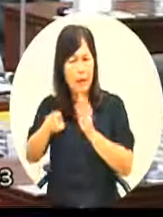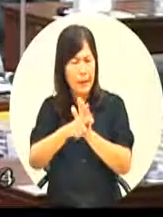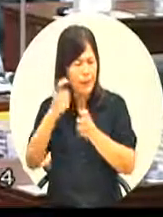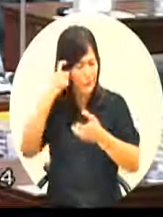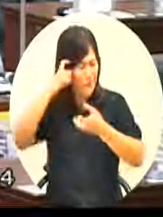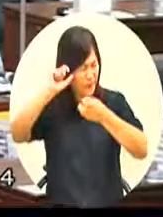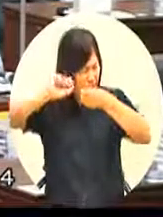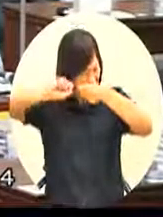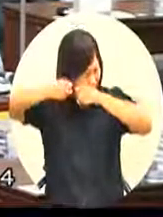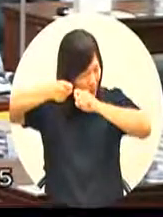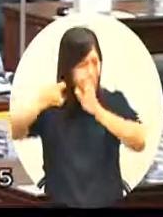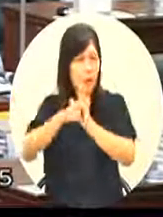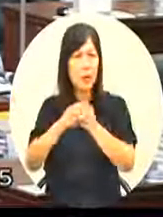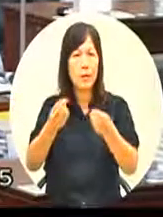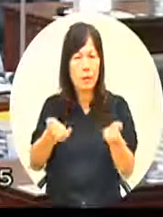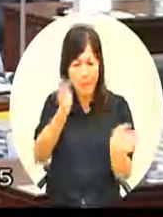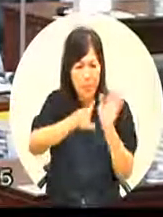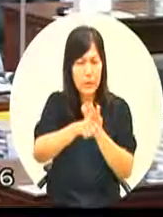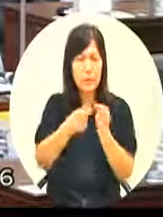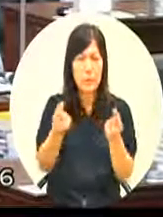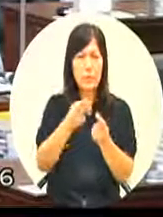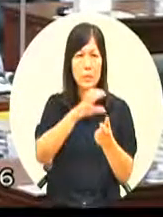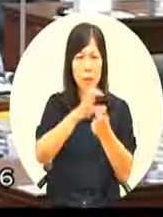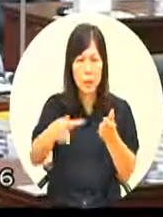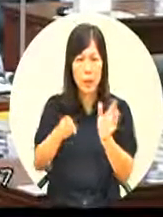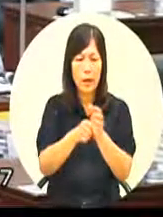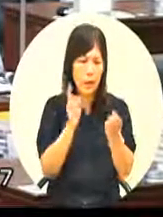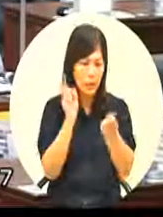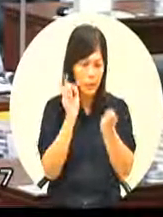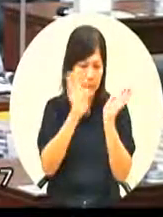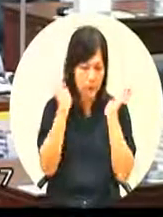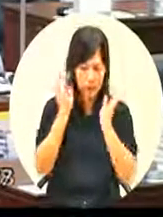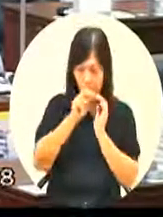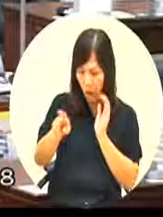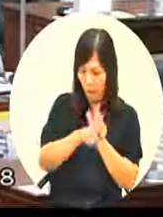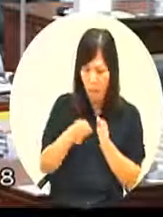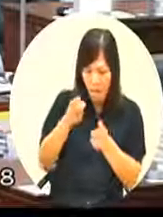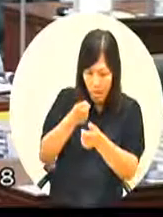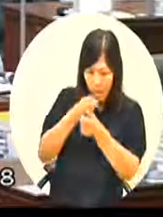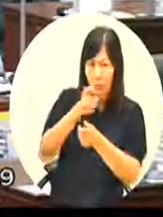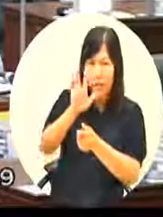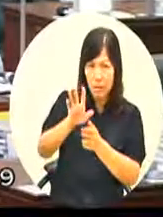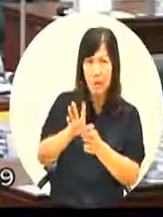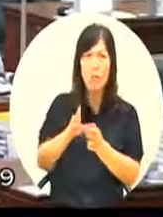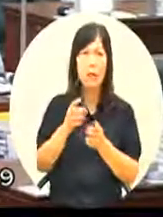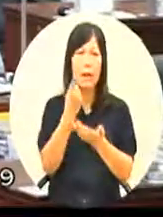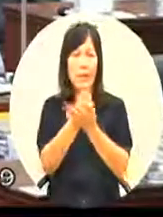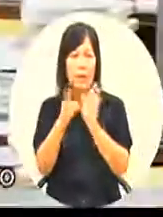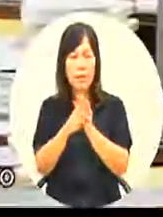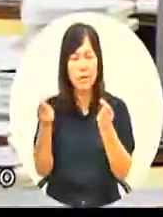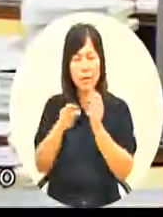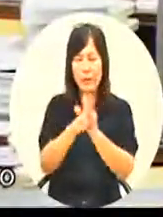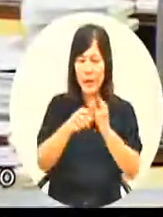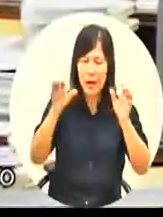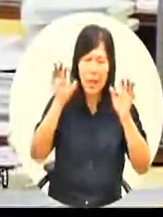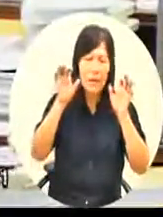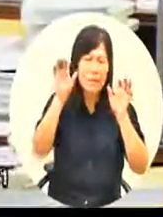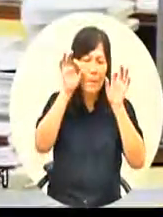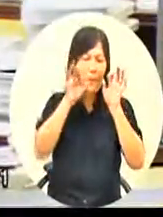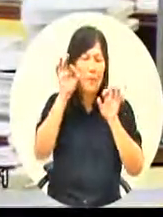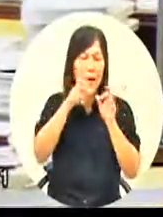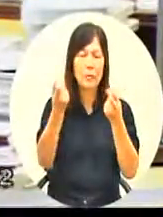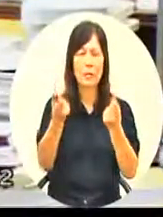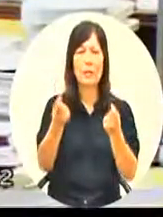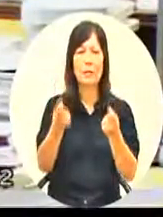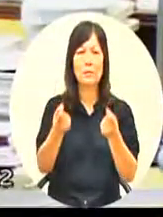汁，好、哦、包装成这样子，这样子其实小朋友看到很吸引小朋友，甚至有的包装成 Hello Kitty 的样子，好、哦，所以